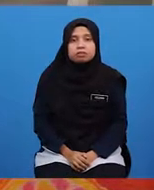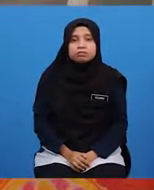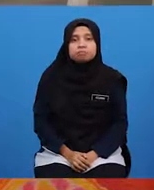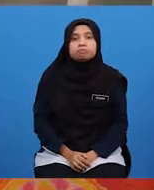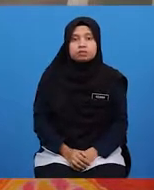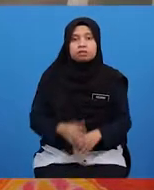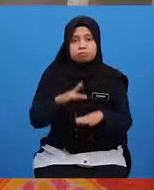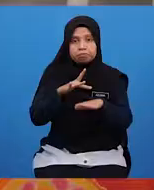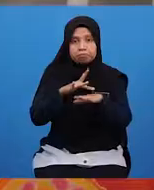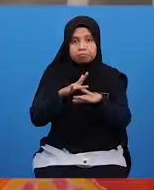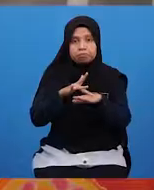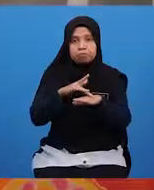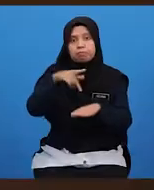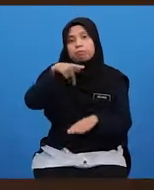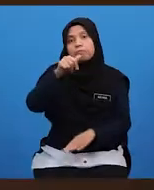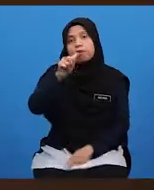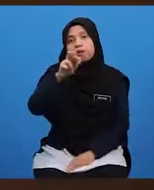juga sebagai parafin.